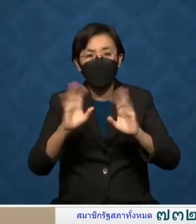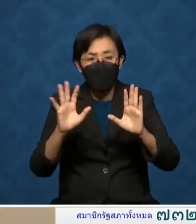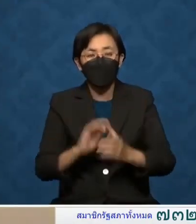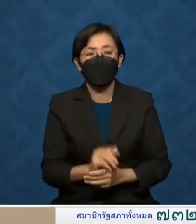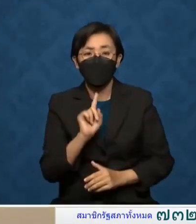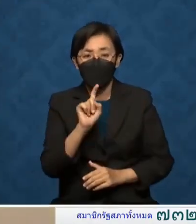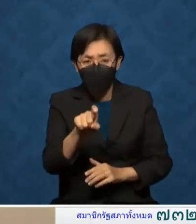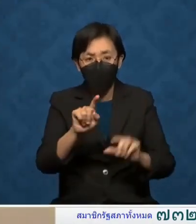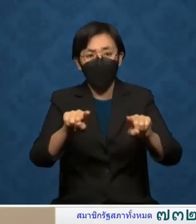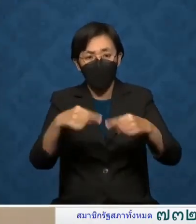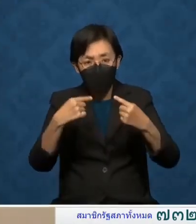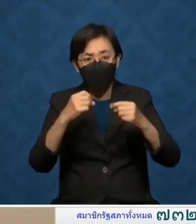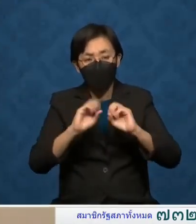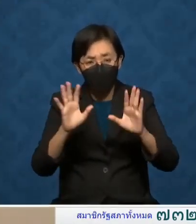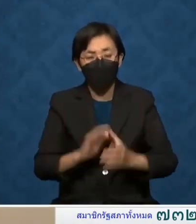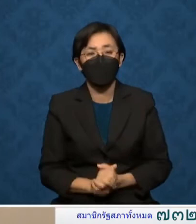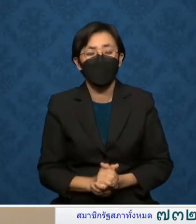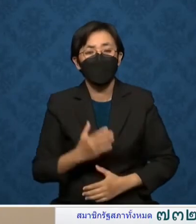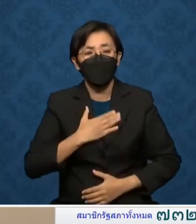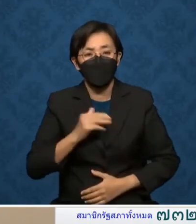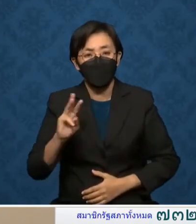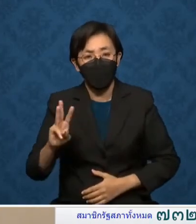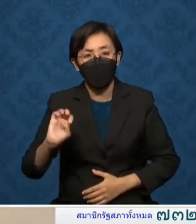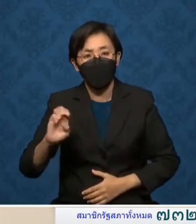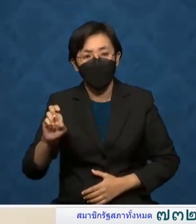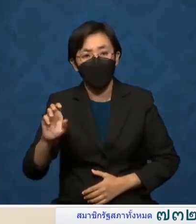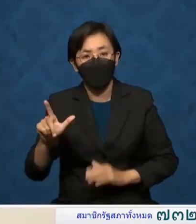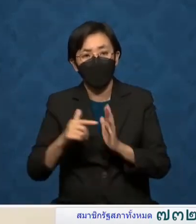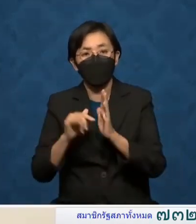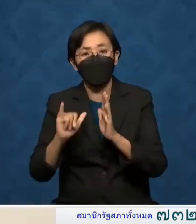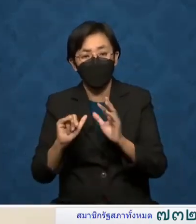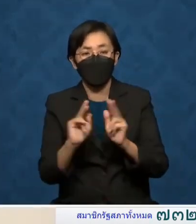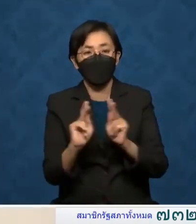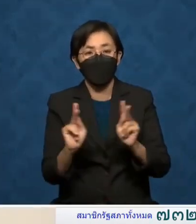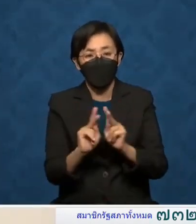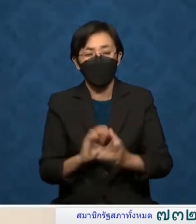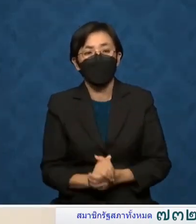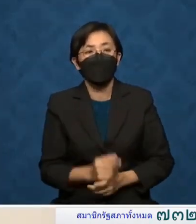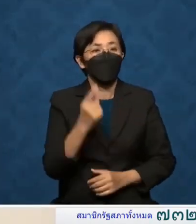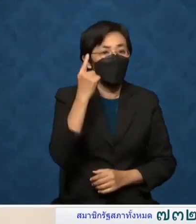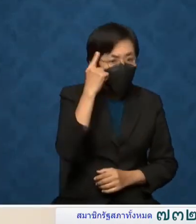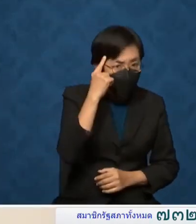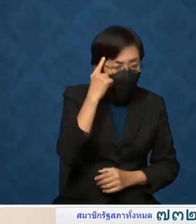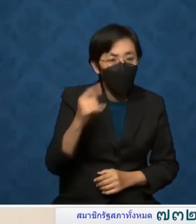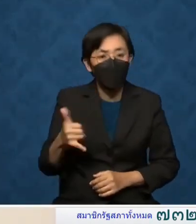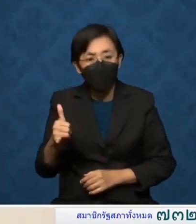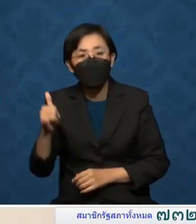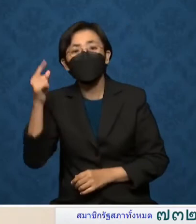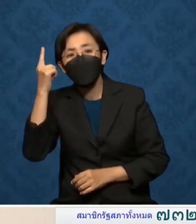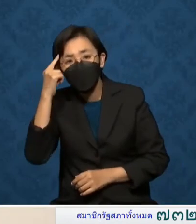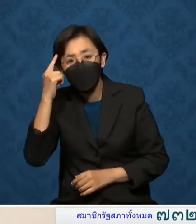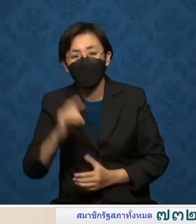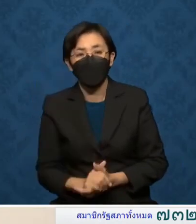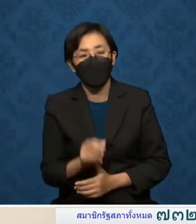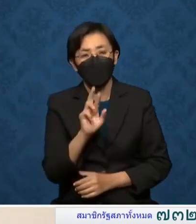ควรรู้ำวารู้หอควรู้ต่านเริ่มเริมรเลยไม่